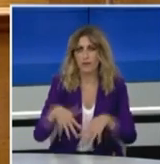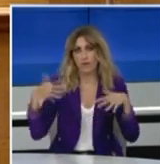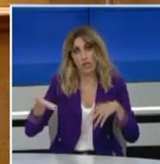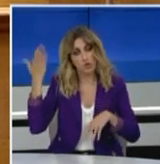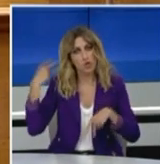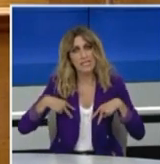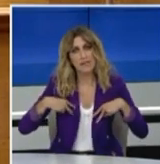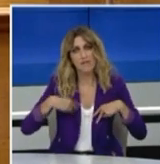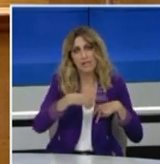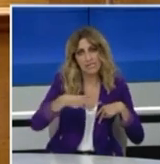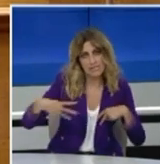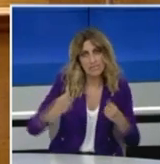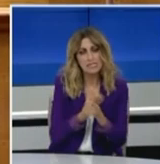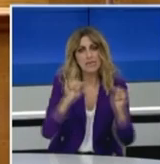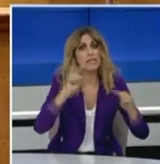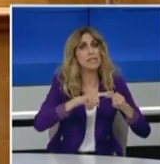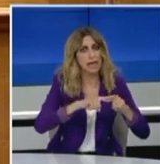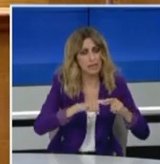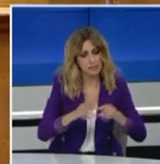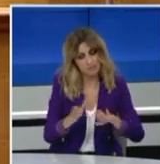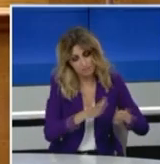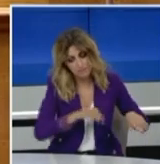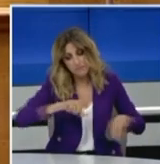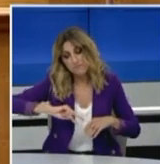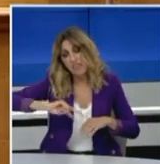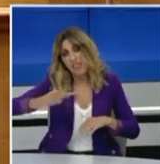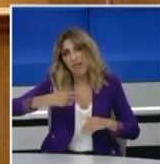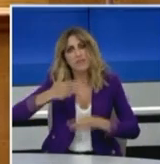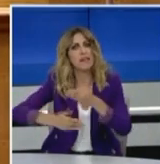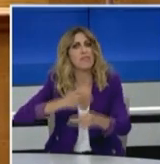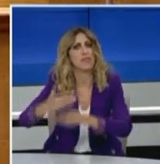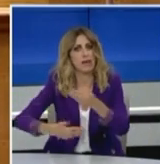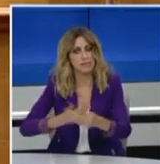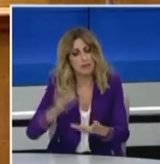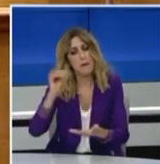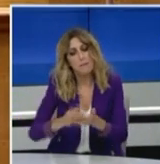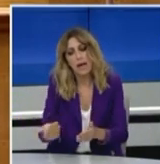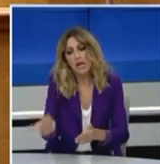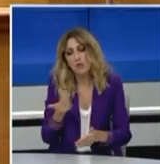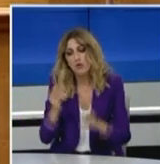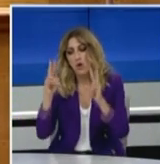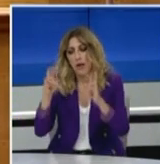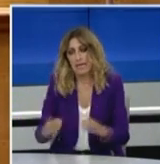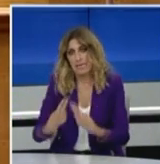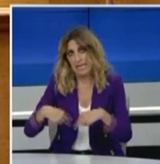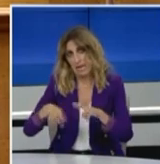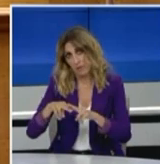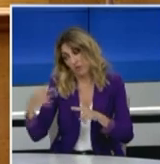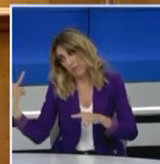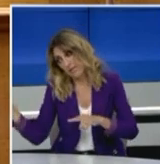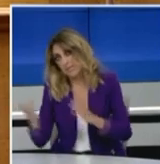ΣΥΡΙΖΑ ΑΝΕΛ. Η δεύτερη εκδοχή ήταν η σύσταση Προανακριτικής Επιτροπής για τη διερεύνηση του ρόλου του